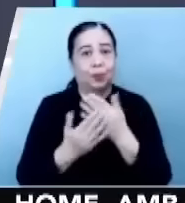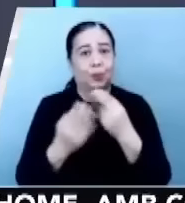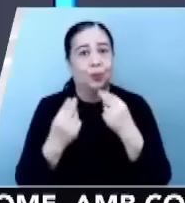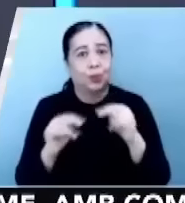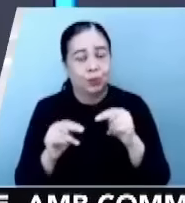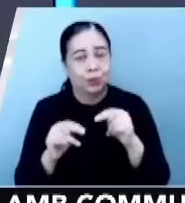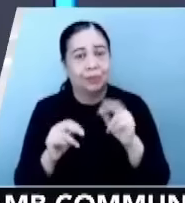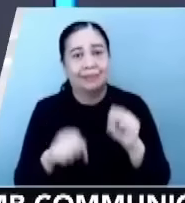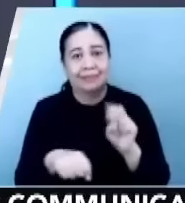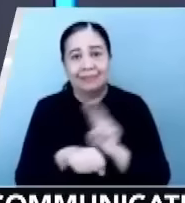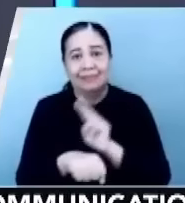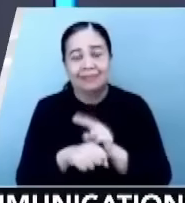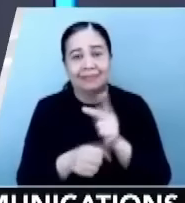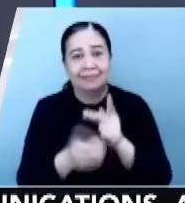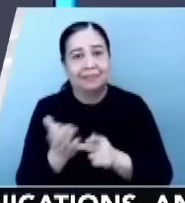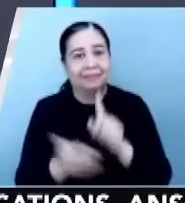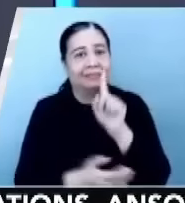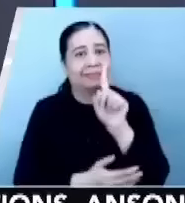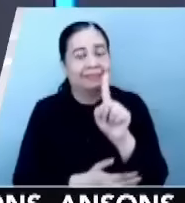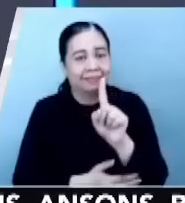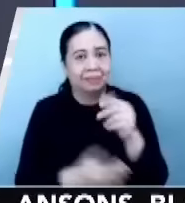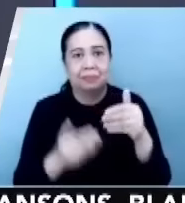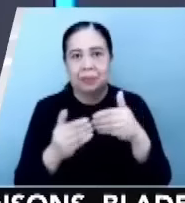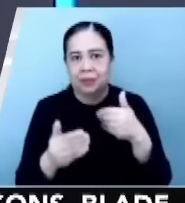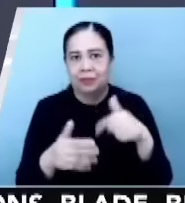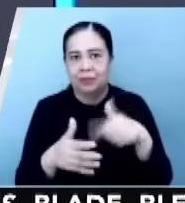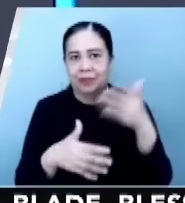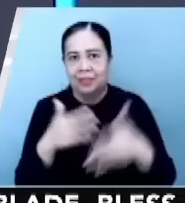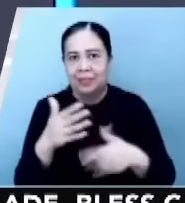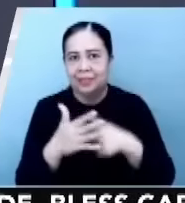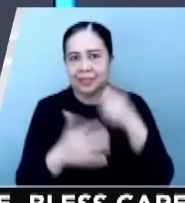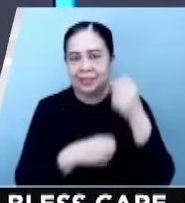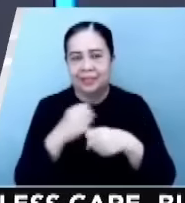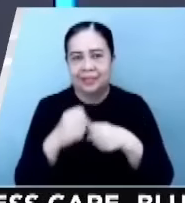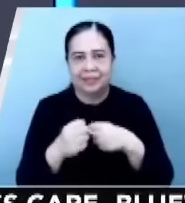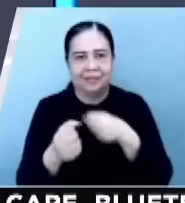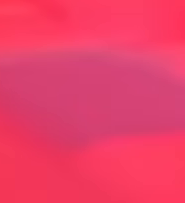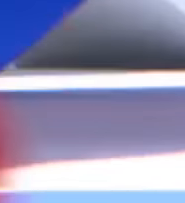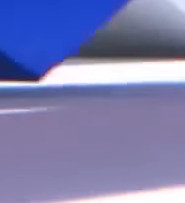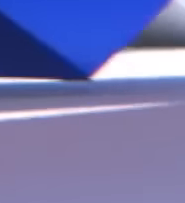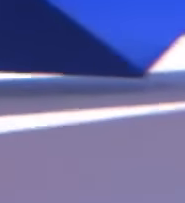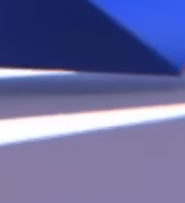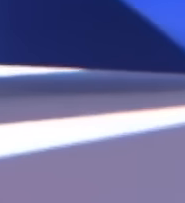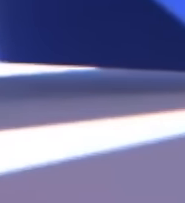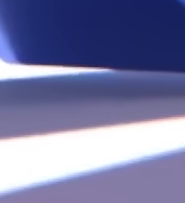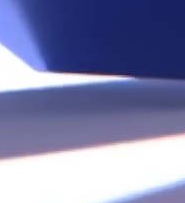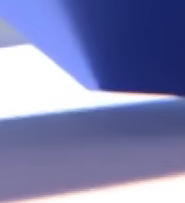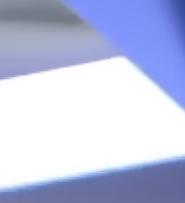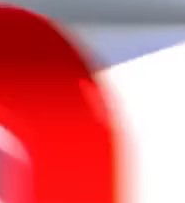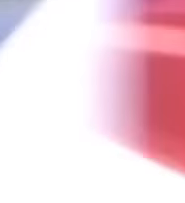magagamit na ang phase 1 niyan bago matapos ang taon. Nakatutok si Joseph Moro.